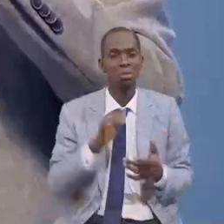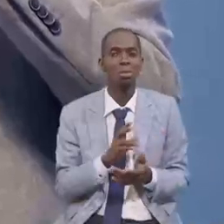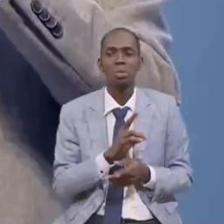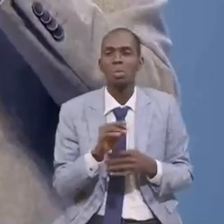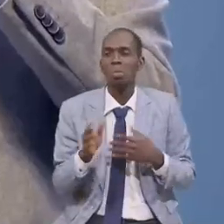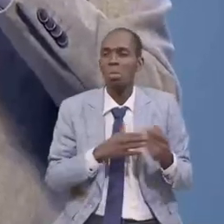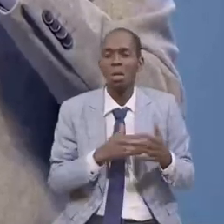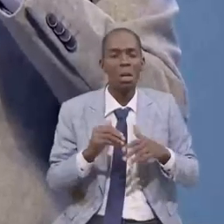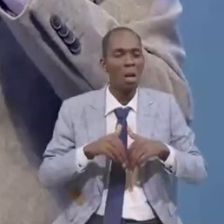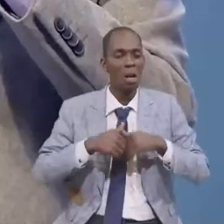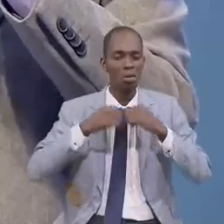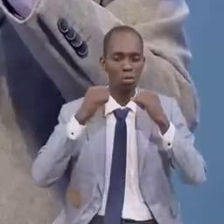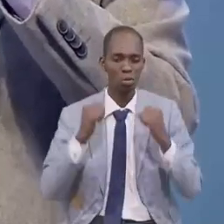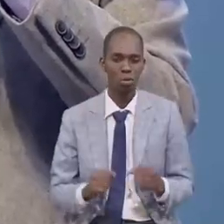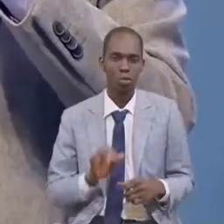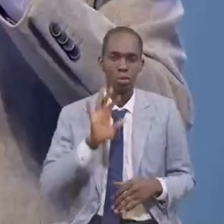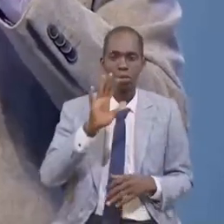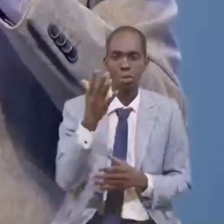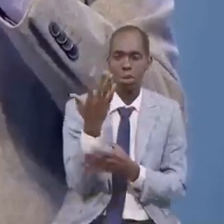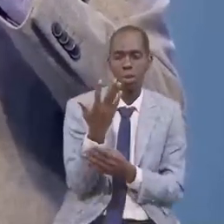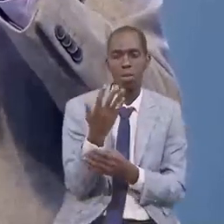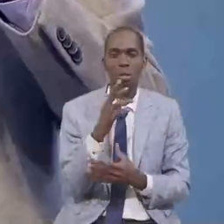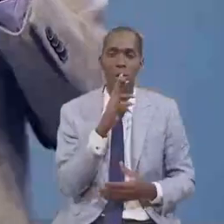quelle que soit la force de ta main,